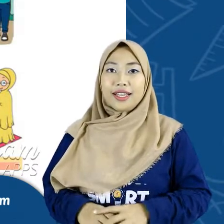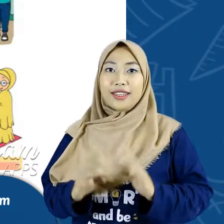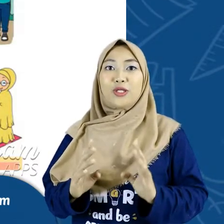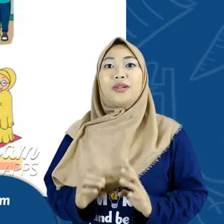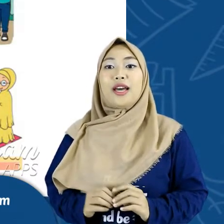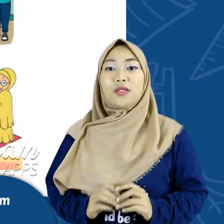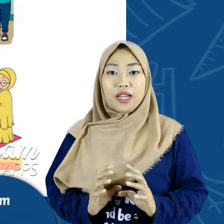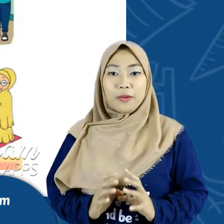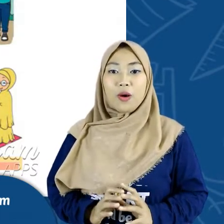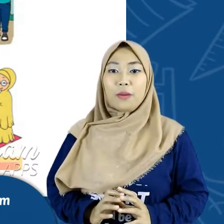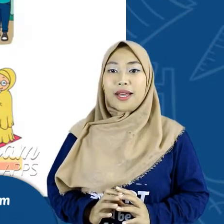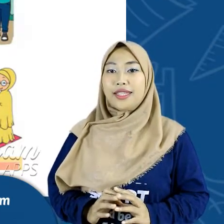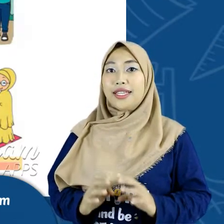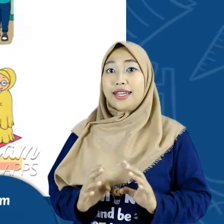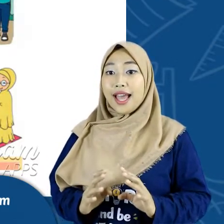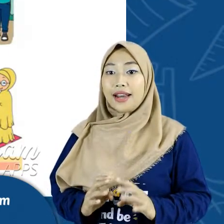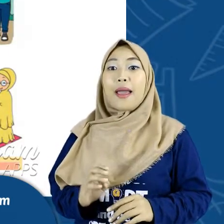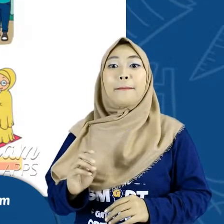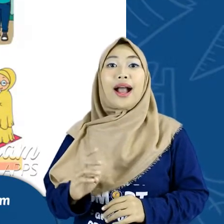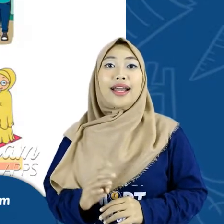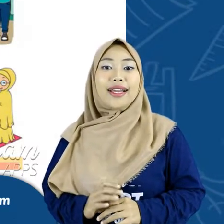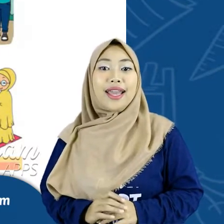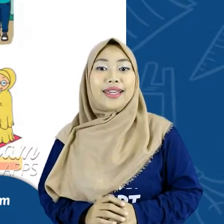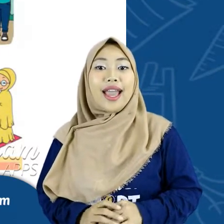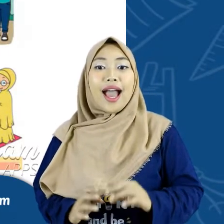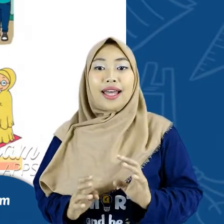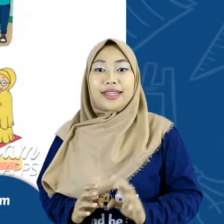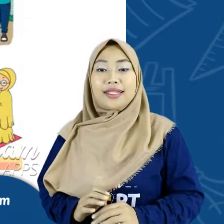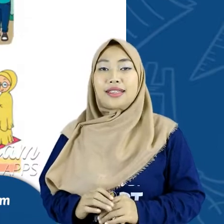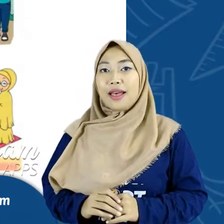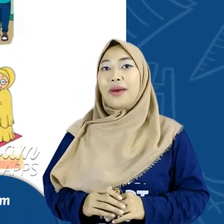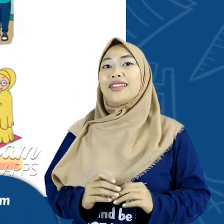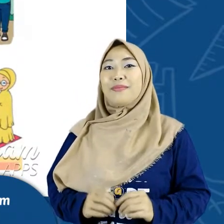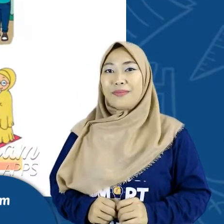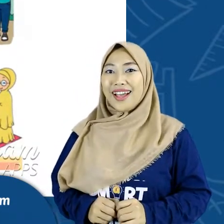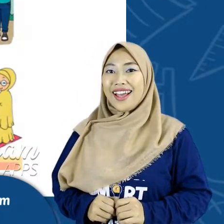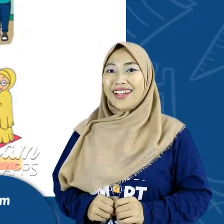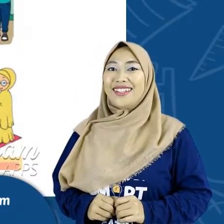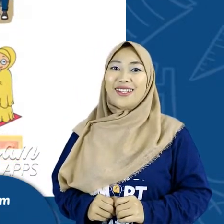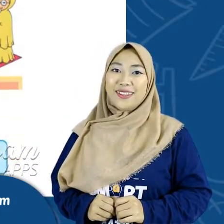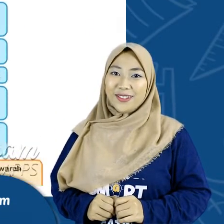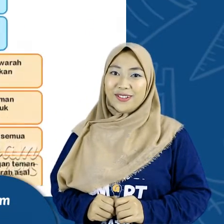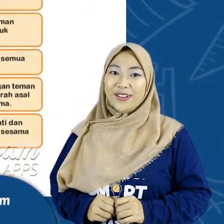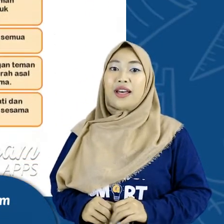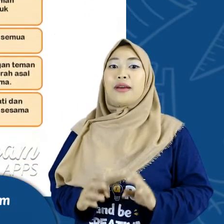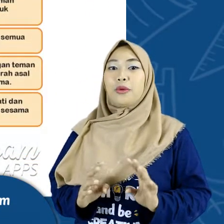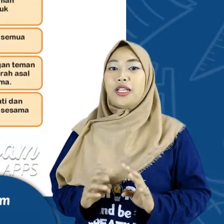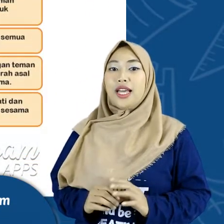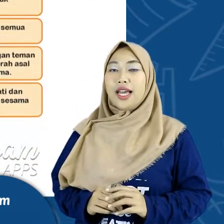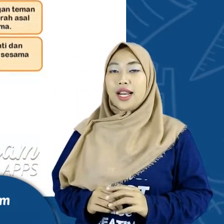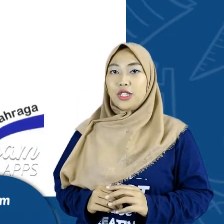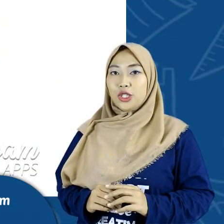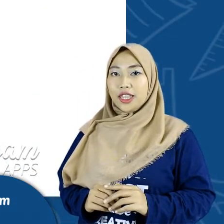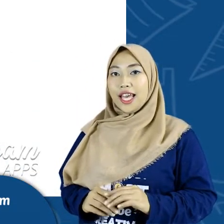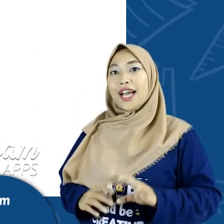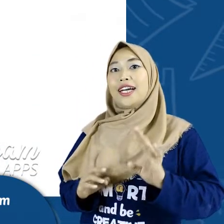terakhir, kita juga harus saling menghormati dan menghargai antar sesama teman gitu.